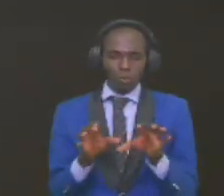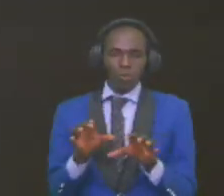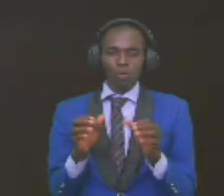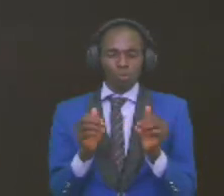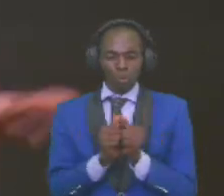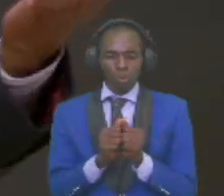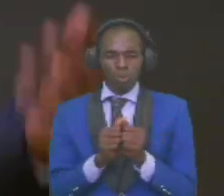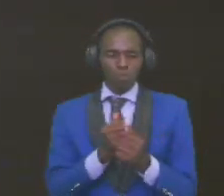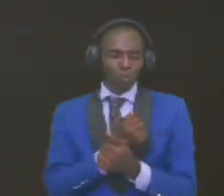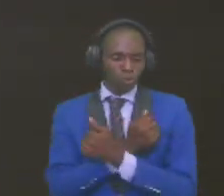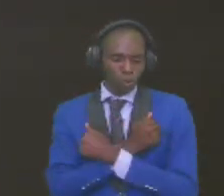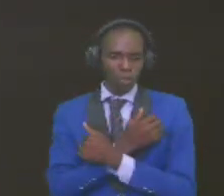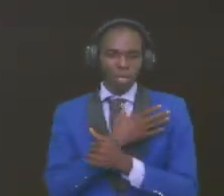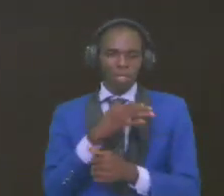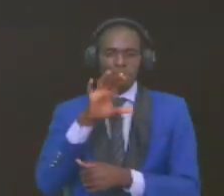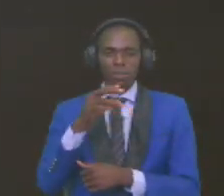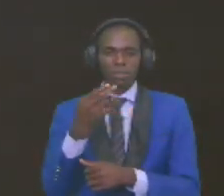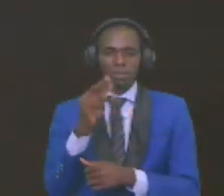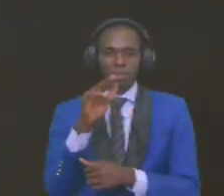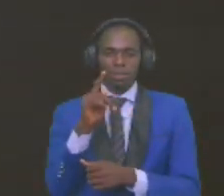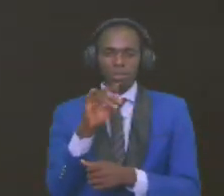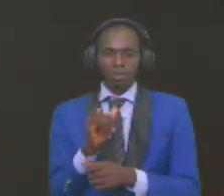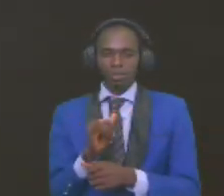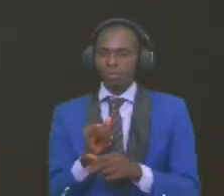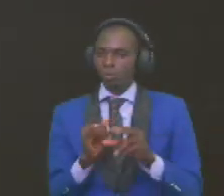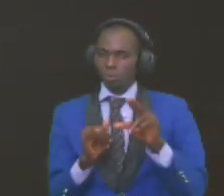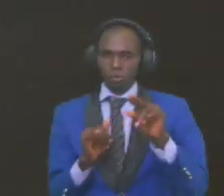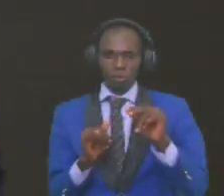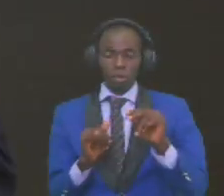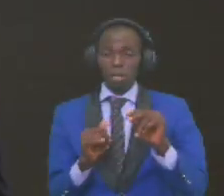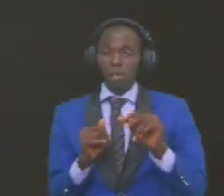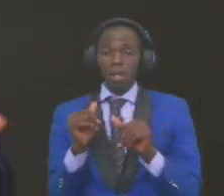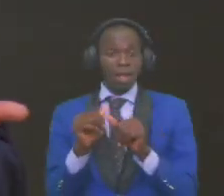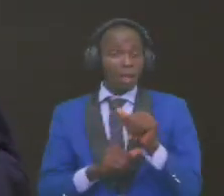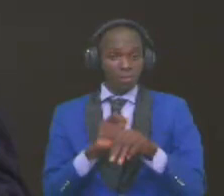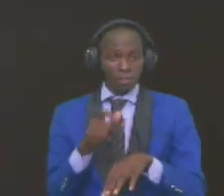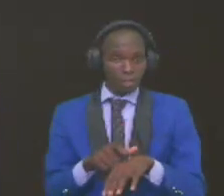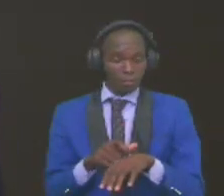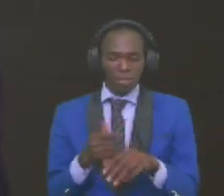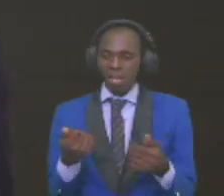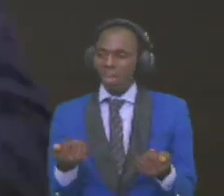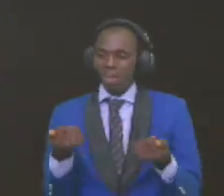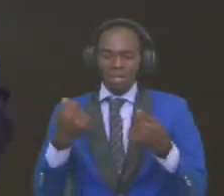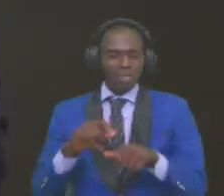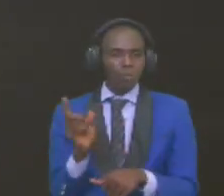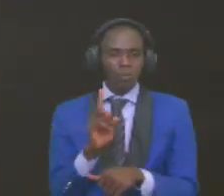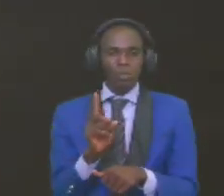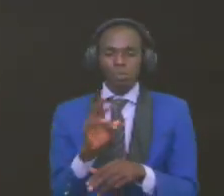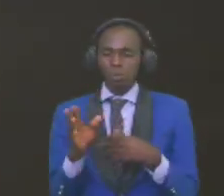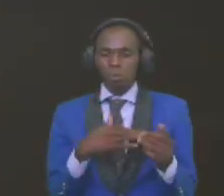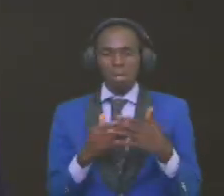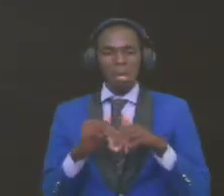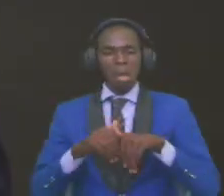charité non à tout moment partout que ce soit et ce sentiment